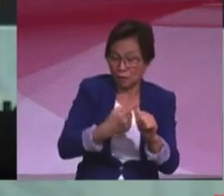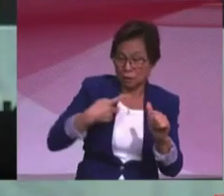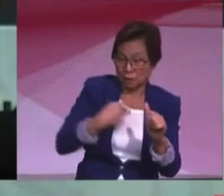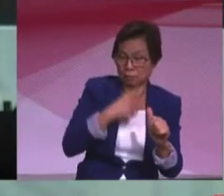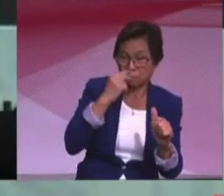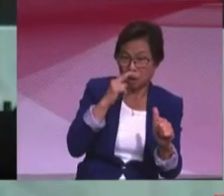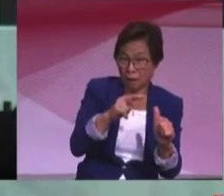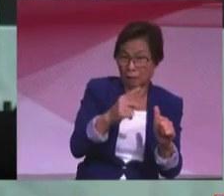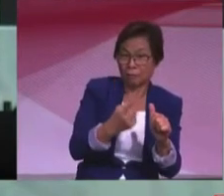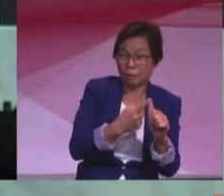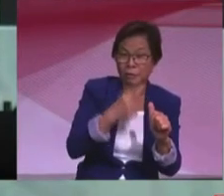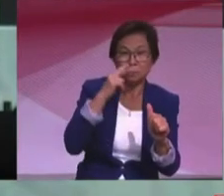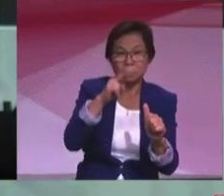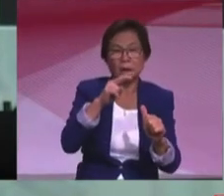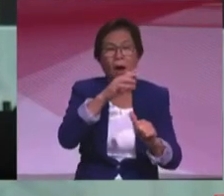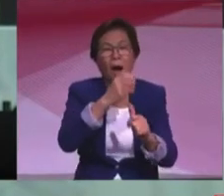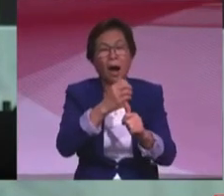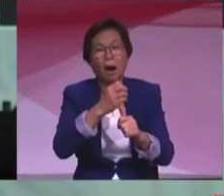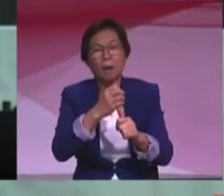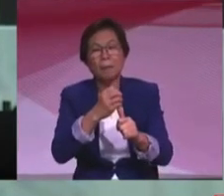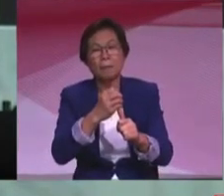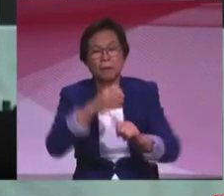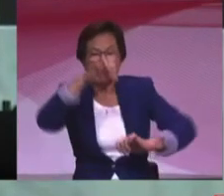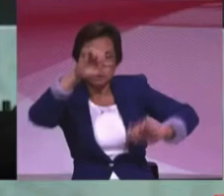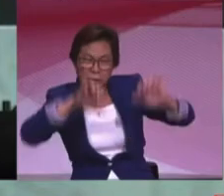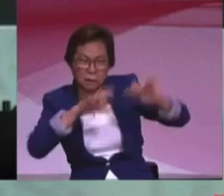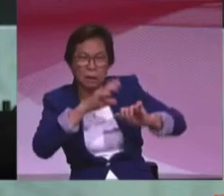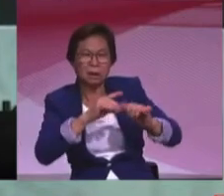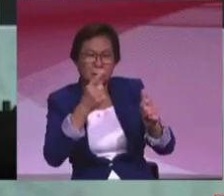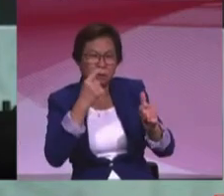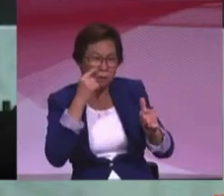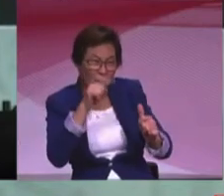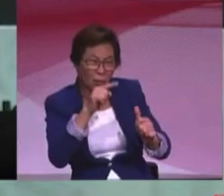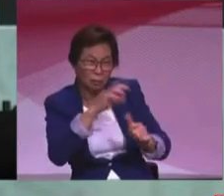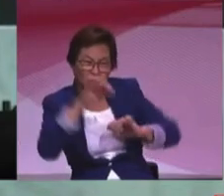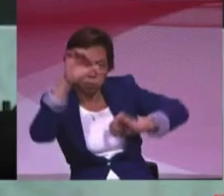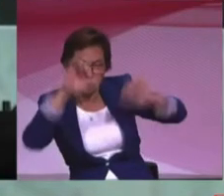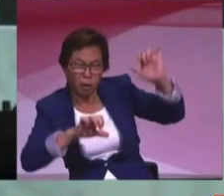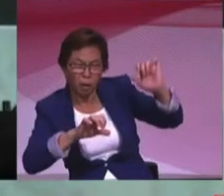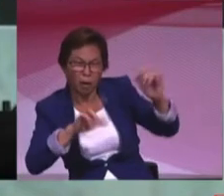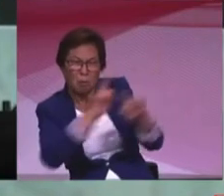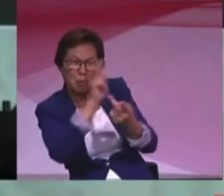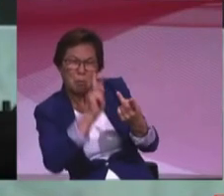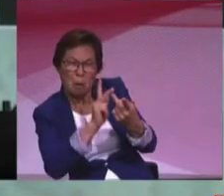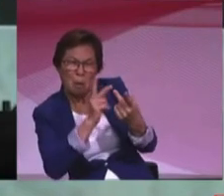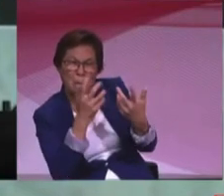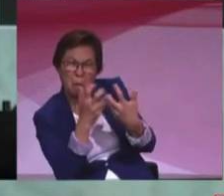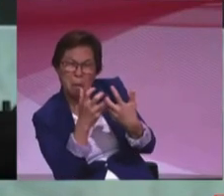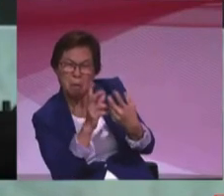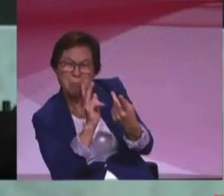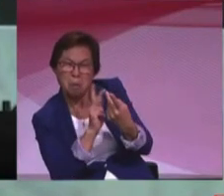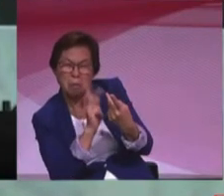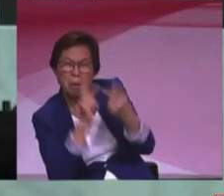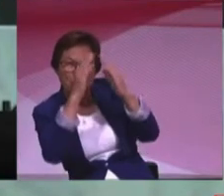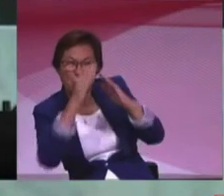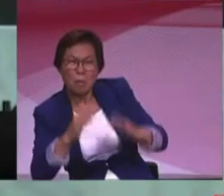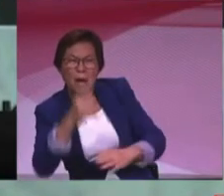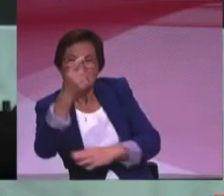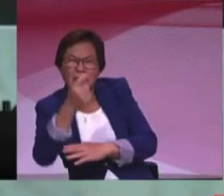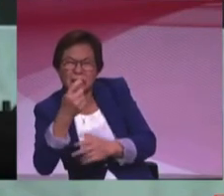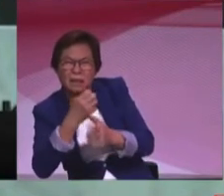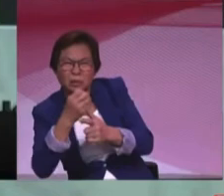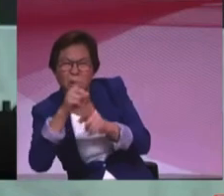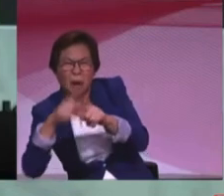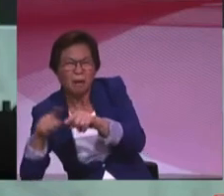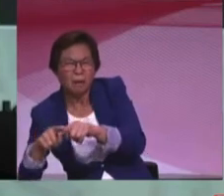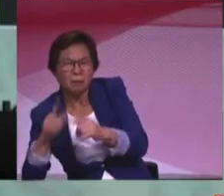lihat ataupun nilai, iaitu kesesuaian rumah dan juga bilik dan bilik air dan